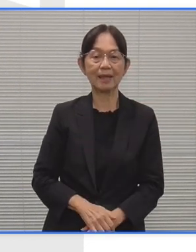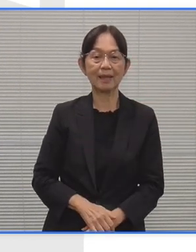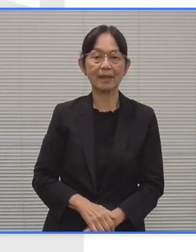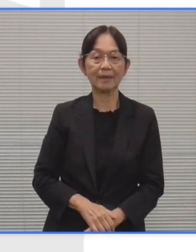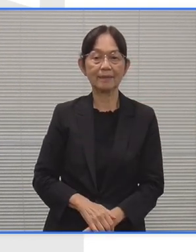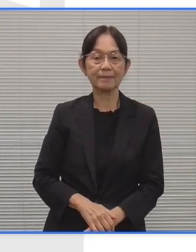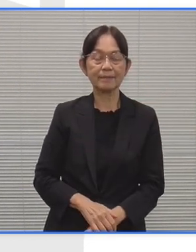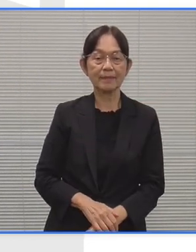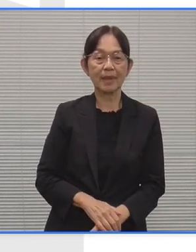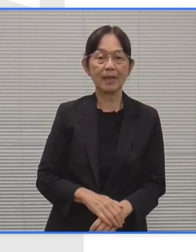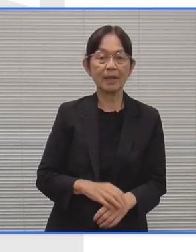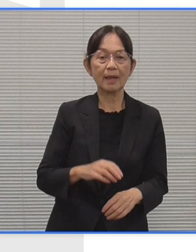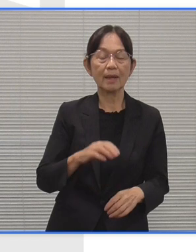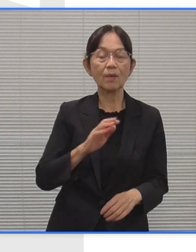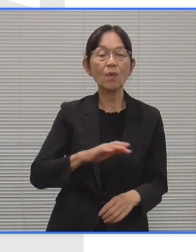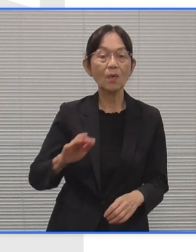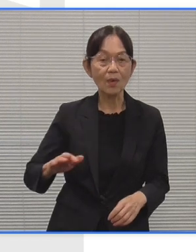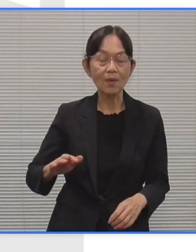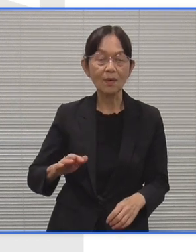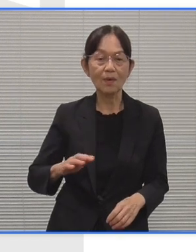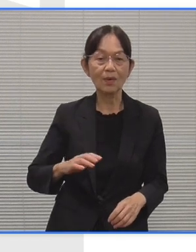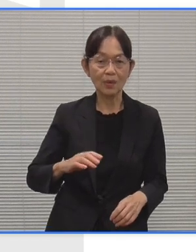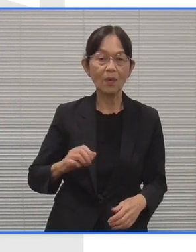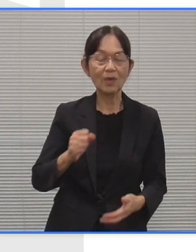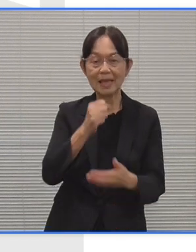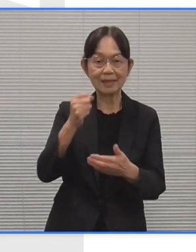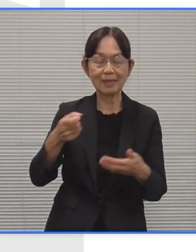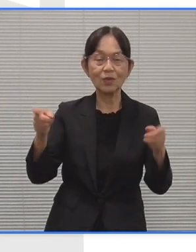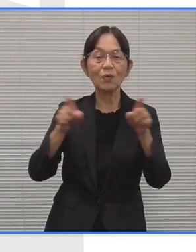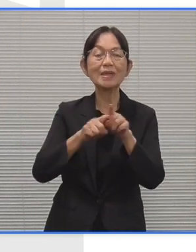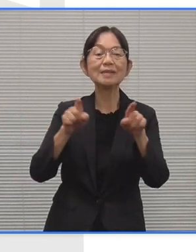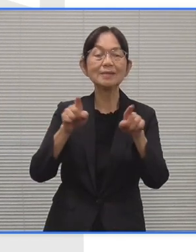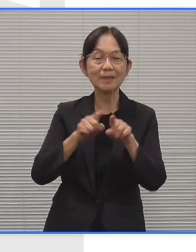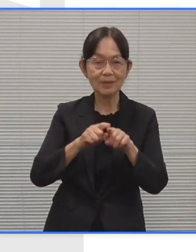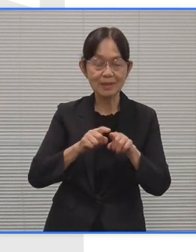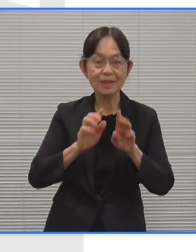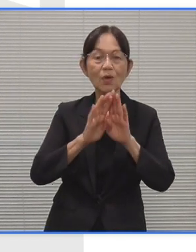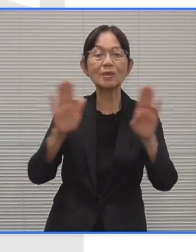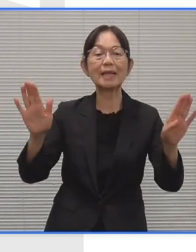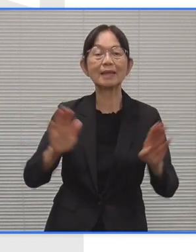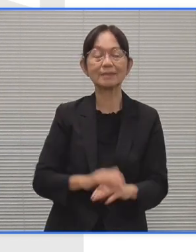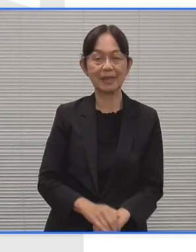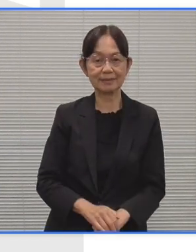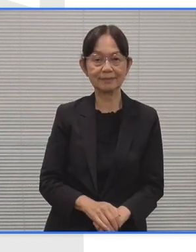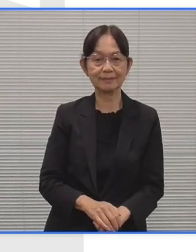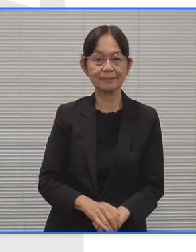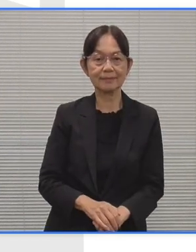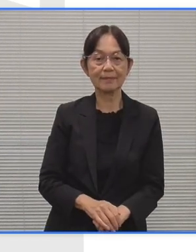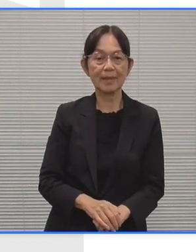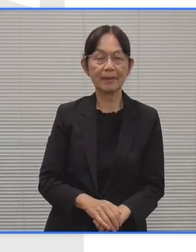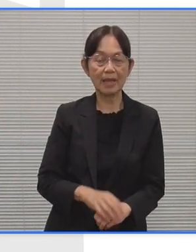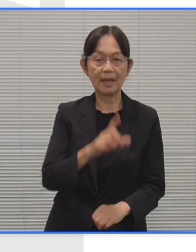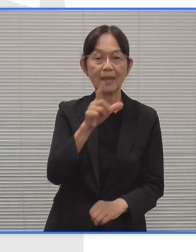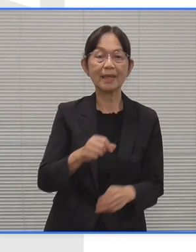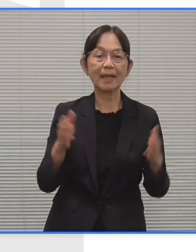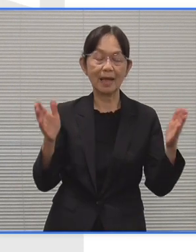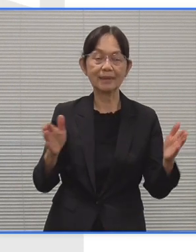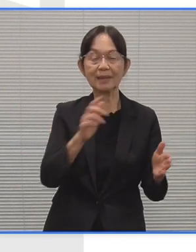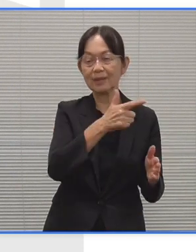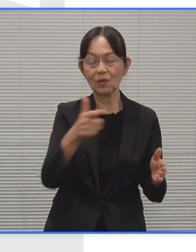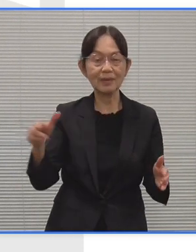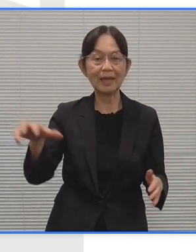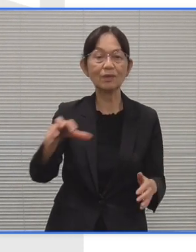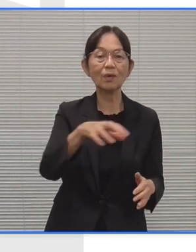治安田心の健康財団と共催で実施をいたします。また月間ではいろんなところ